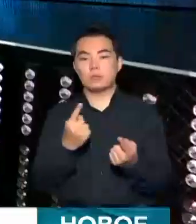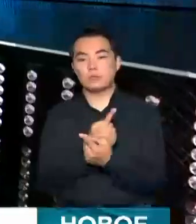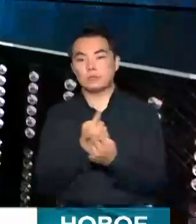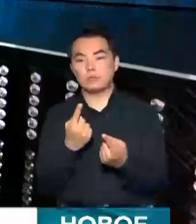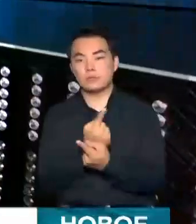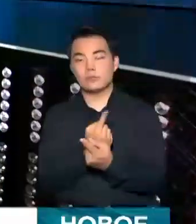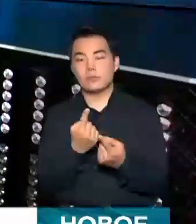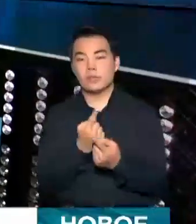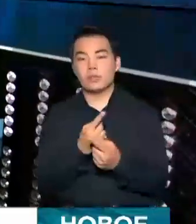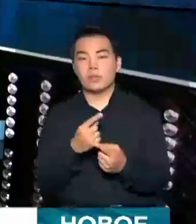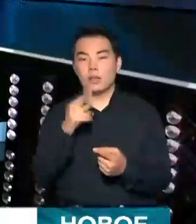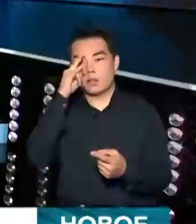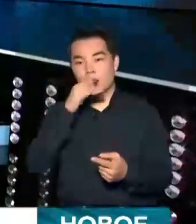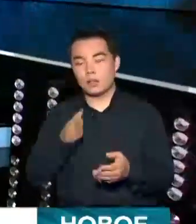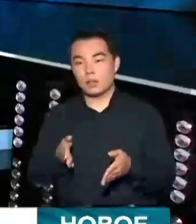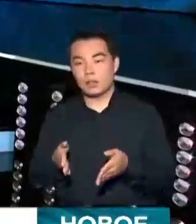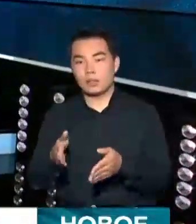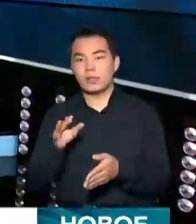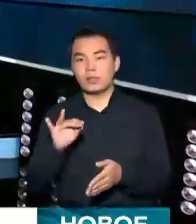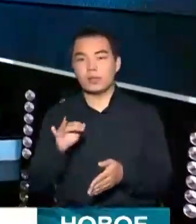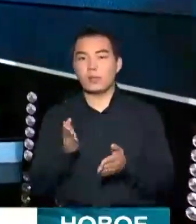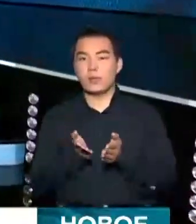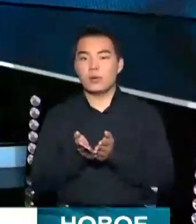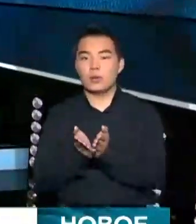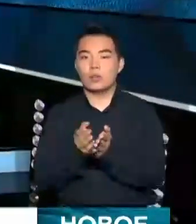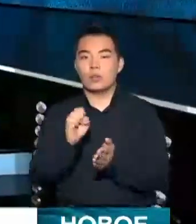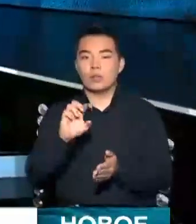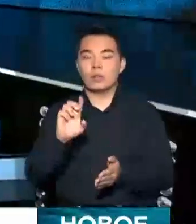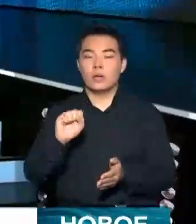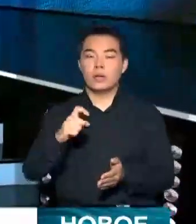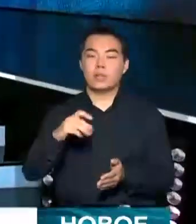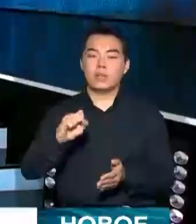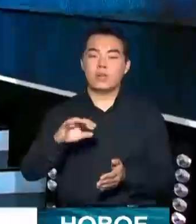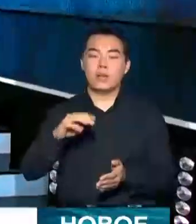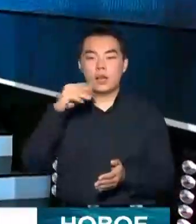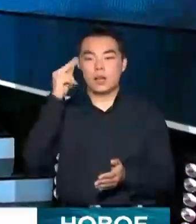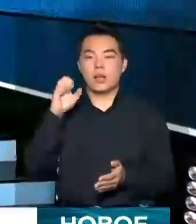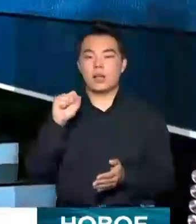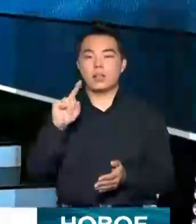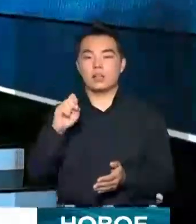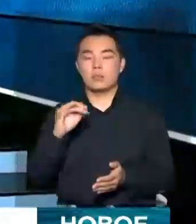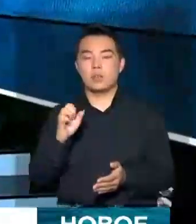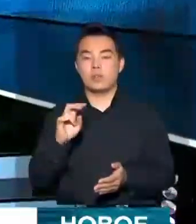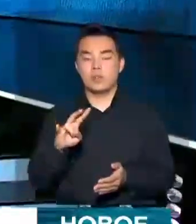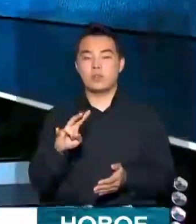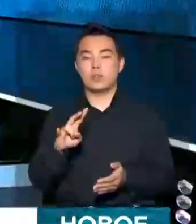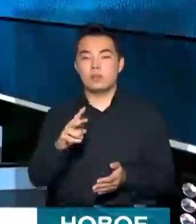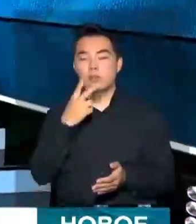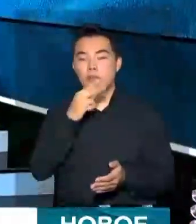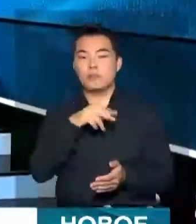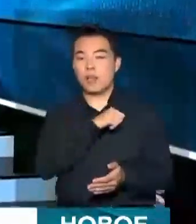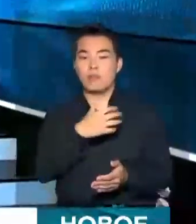море, она идет через Казахстан, дальше через порт Курок либо Ахтау в Баку, Азербайджан, дальше в Турцию. То есть это все здесь государства. Здесь очень важен